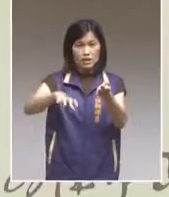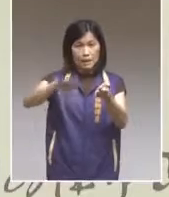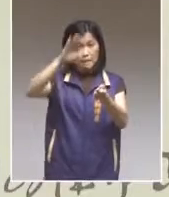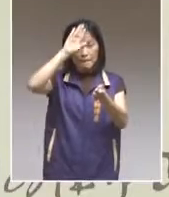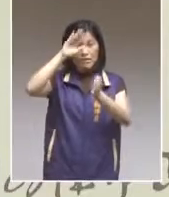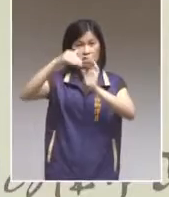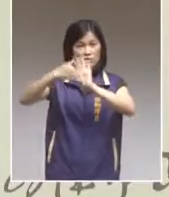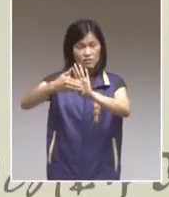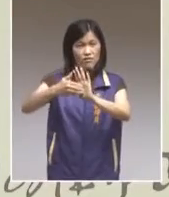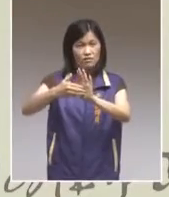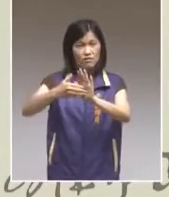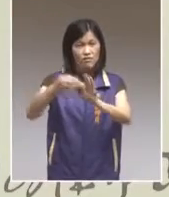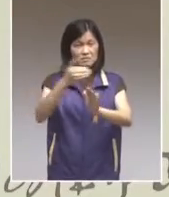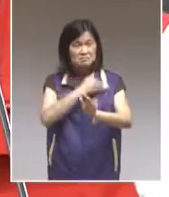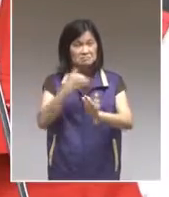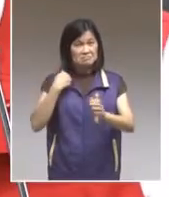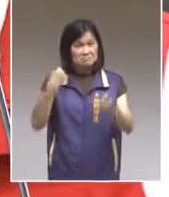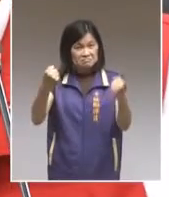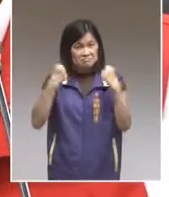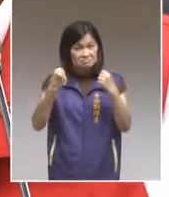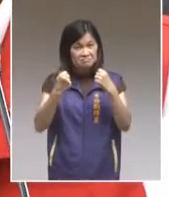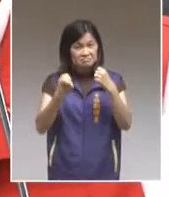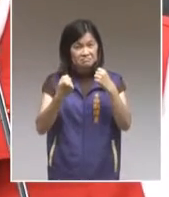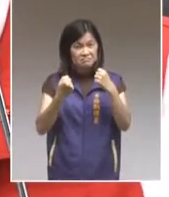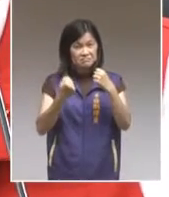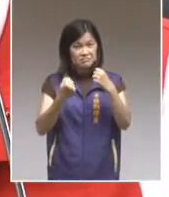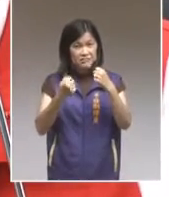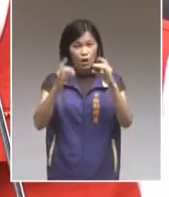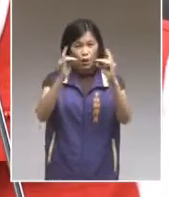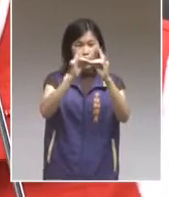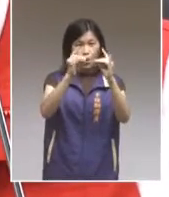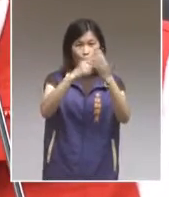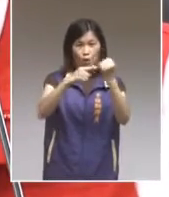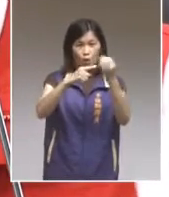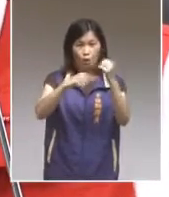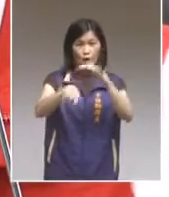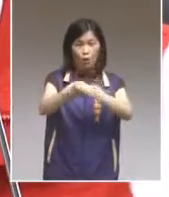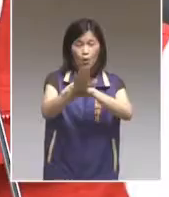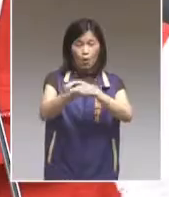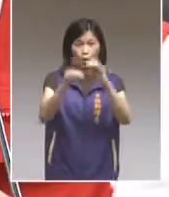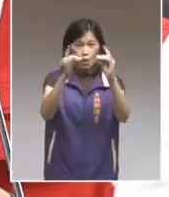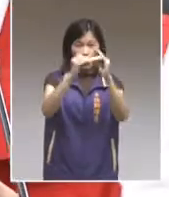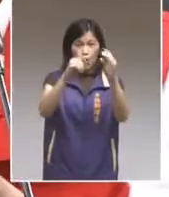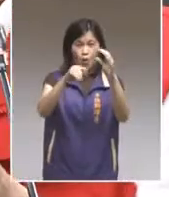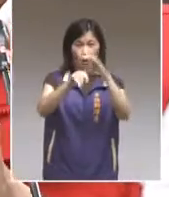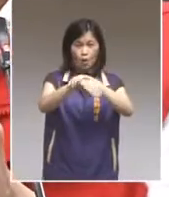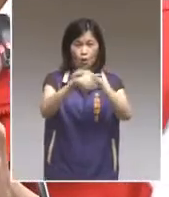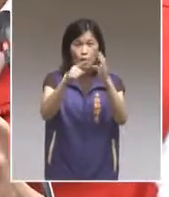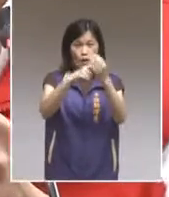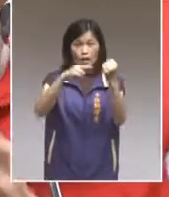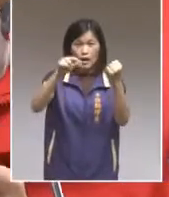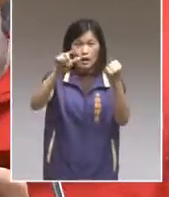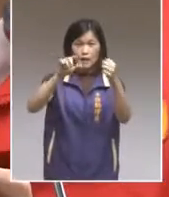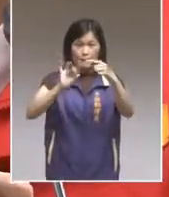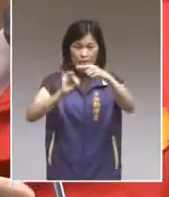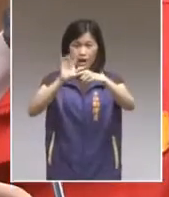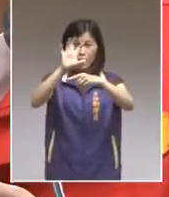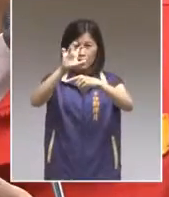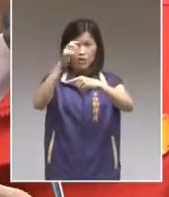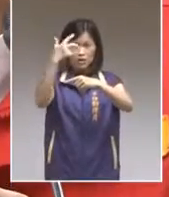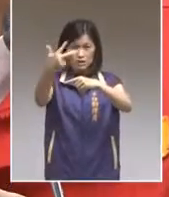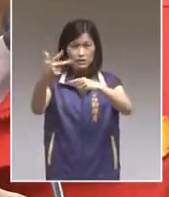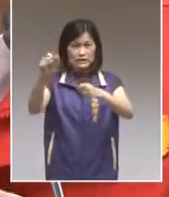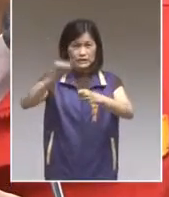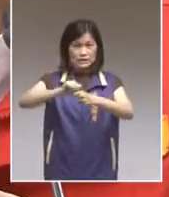的量能的统计表、哦、在病床、哦、空床数空床 87%， 加强